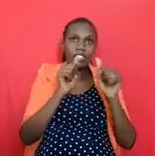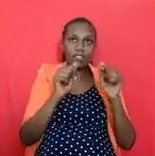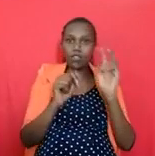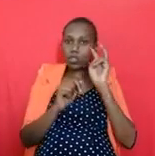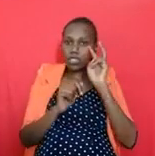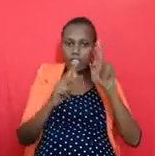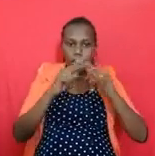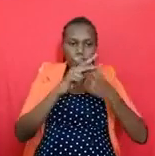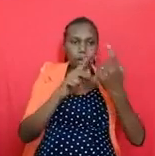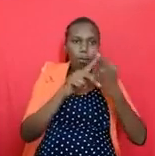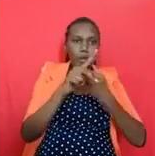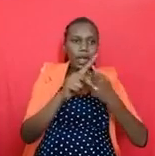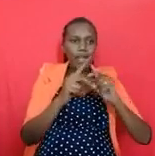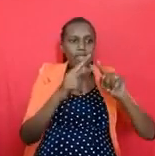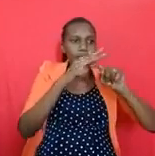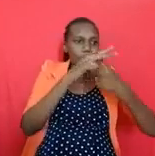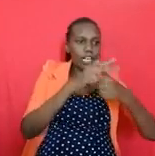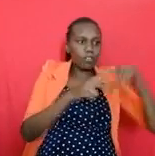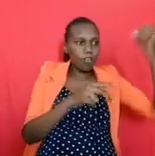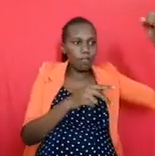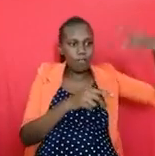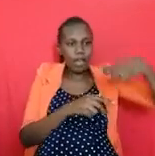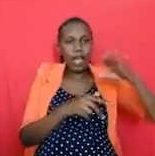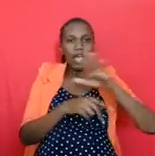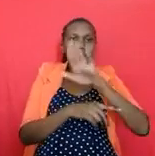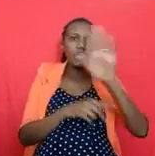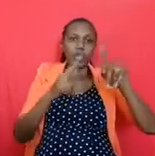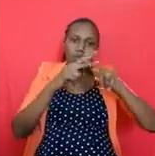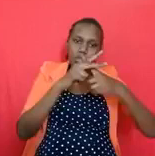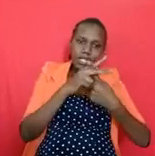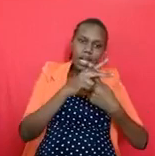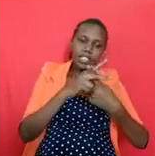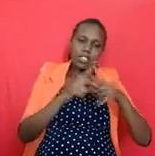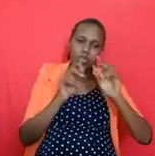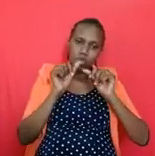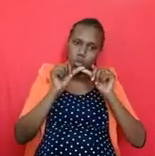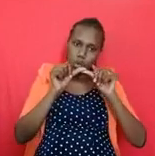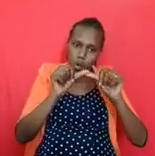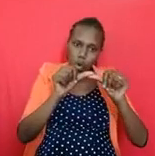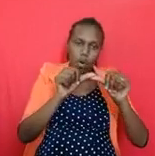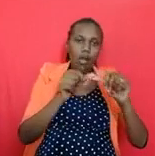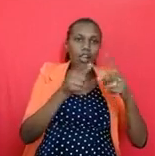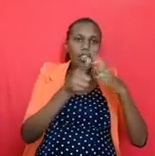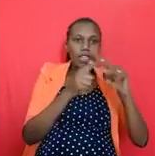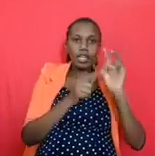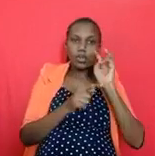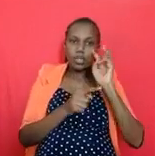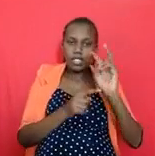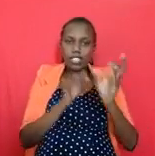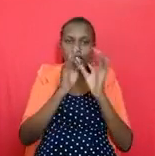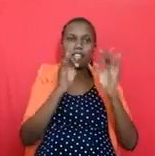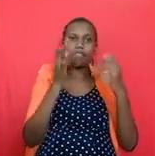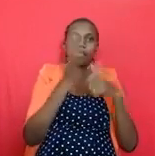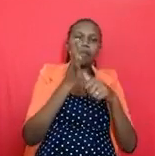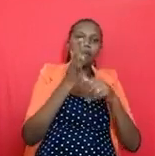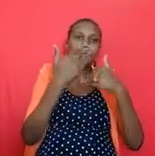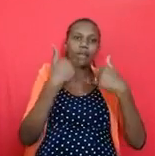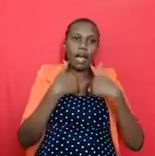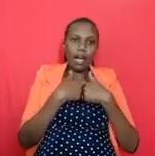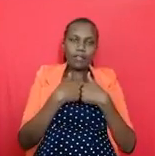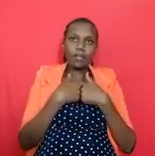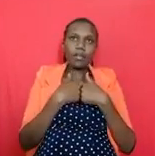kuma haria he main source ya thitima kuri ari uthio horore nigetha wakora he handu